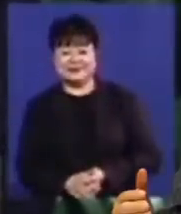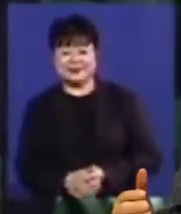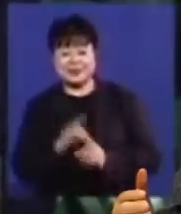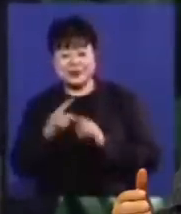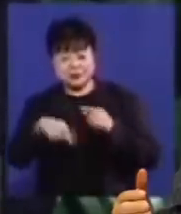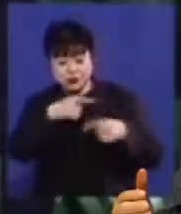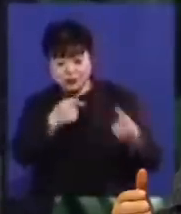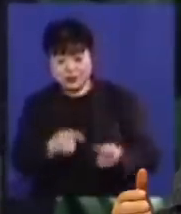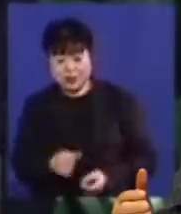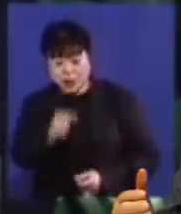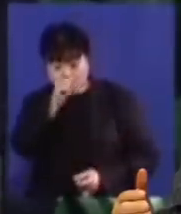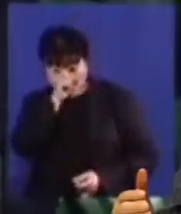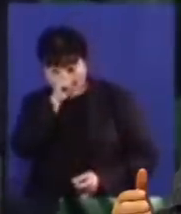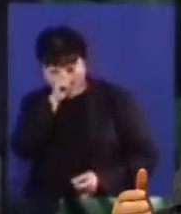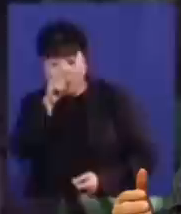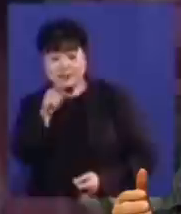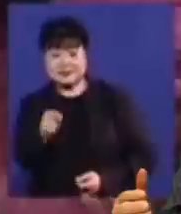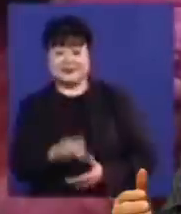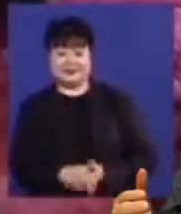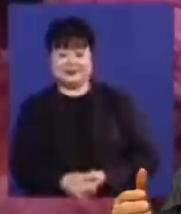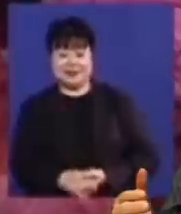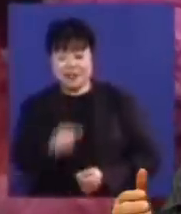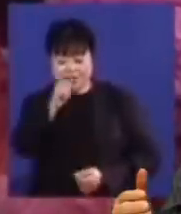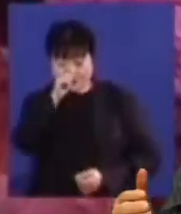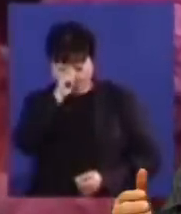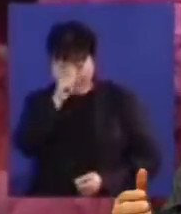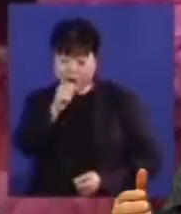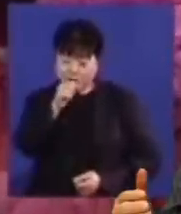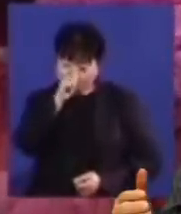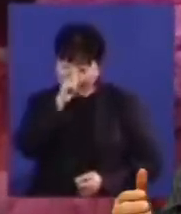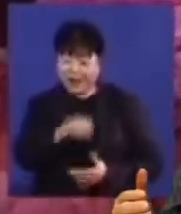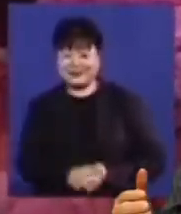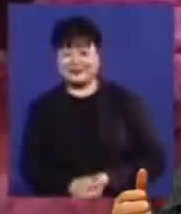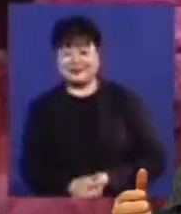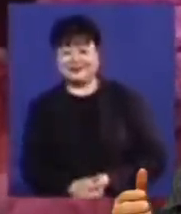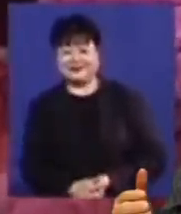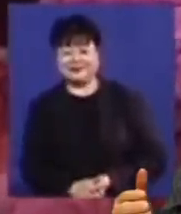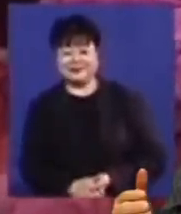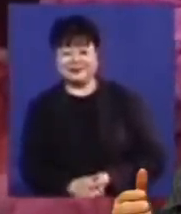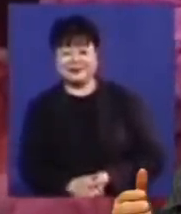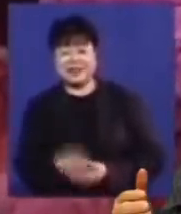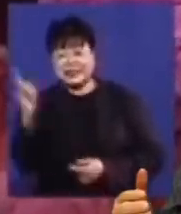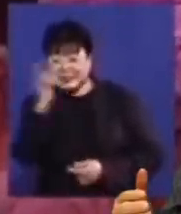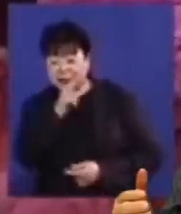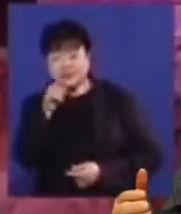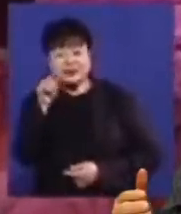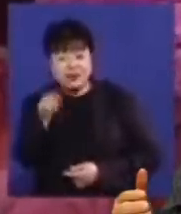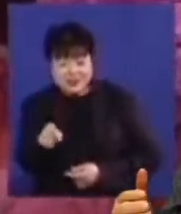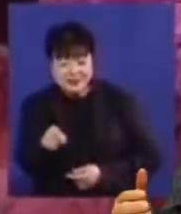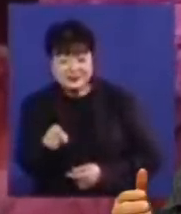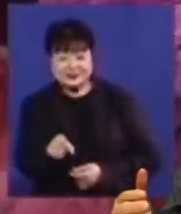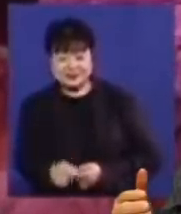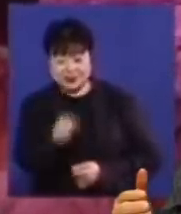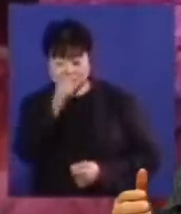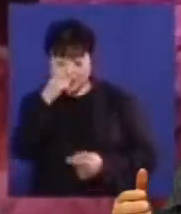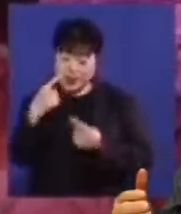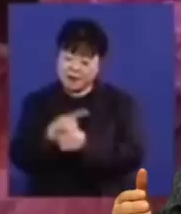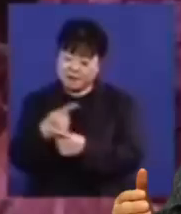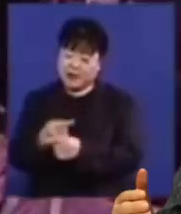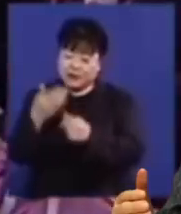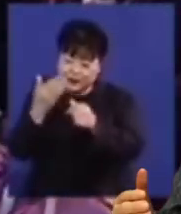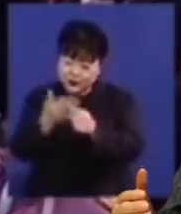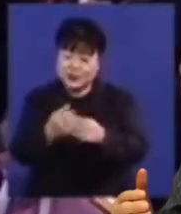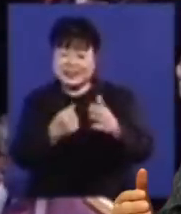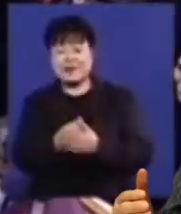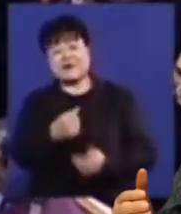주시기 바랍니다. 좋은 것은 좋아서 좋고 나쁜 것은 좋게 만들어